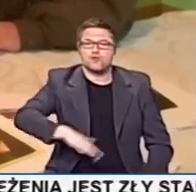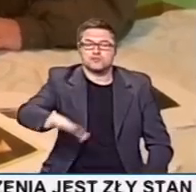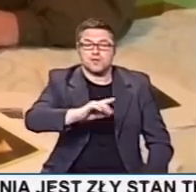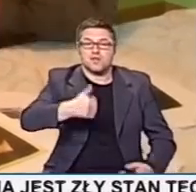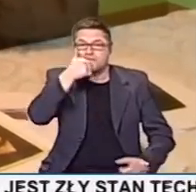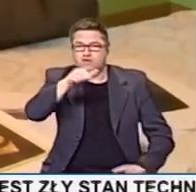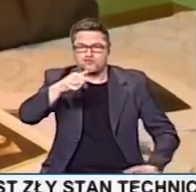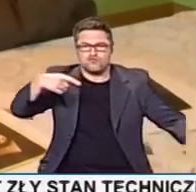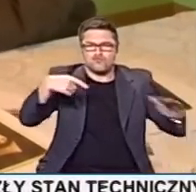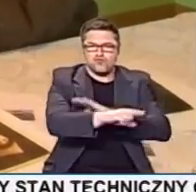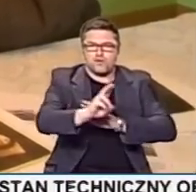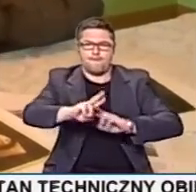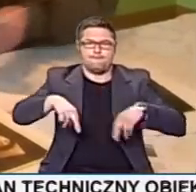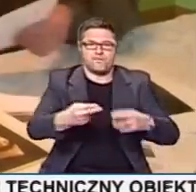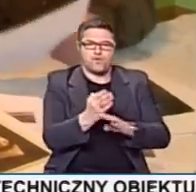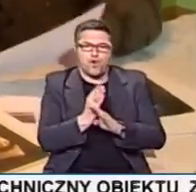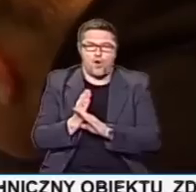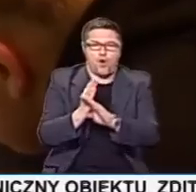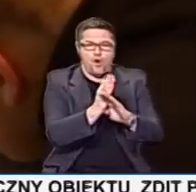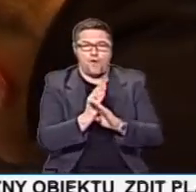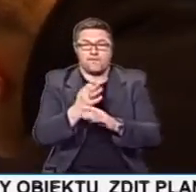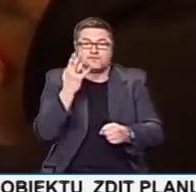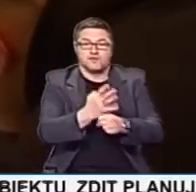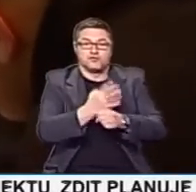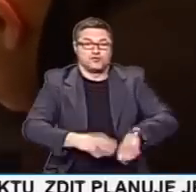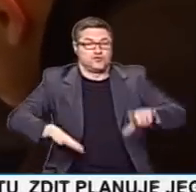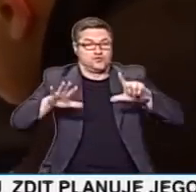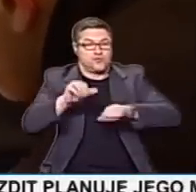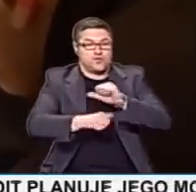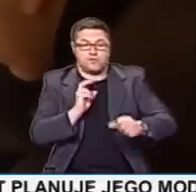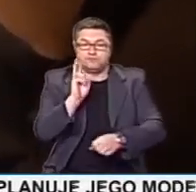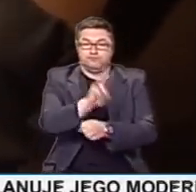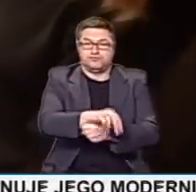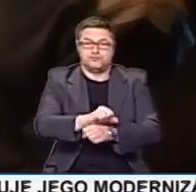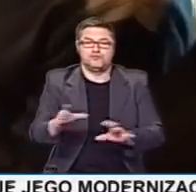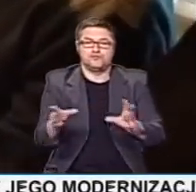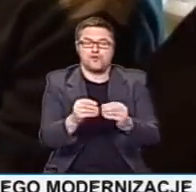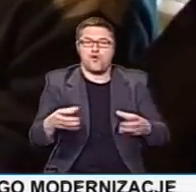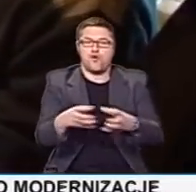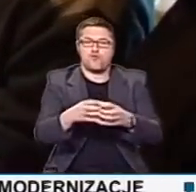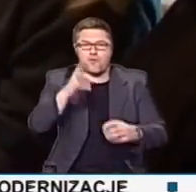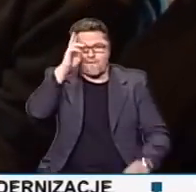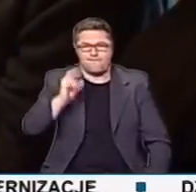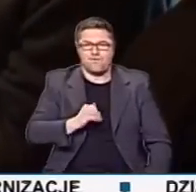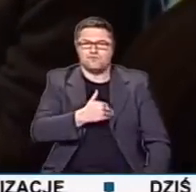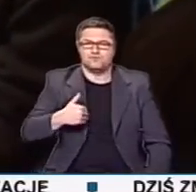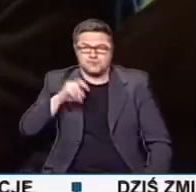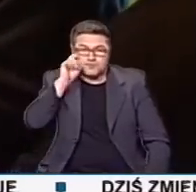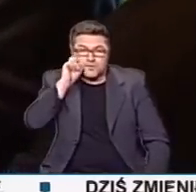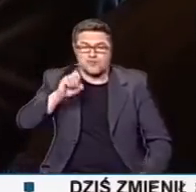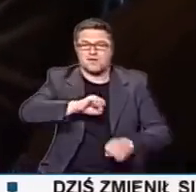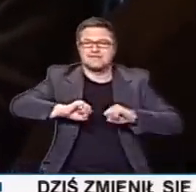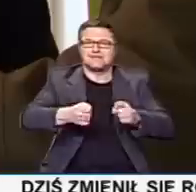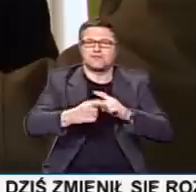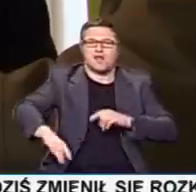tygodniu zdezerterował wrócił i ukrywał się w 47 roku wstąpił do konspiracyjnego Wojska Polskiego do działającego